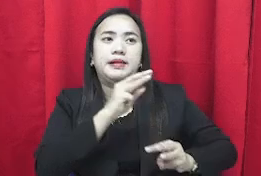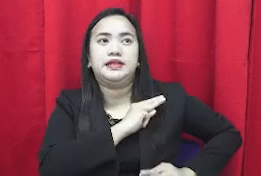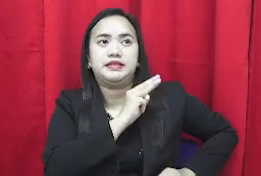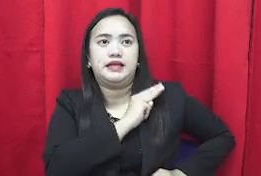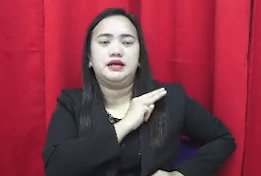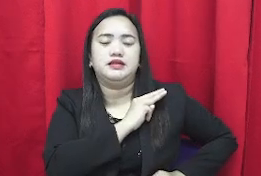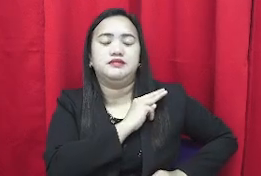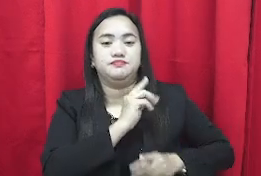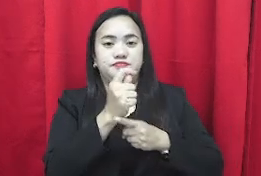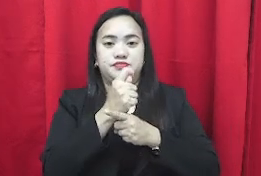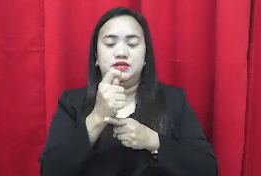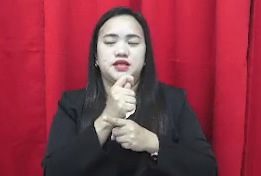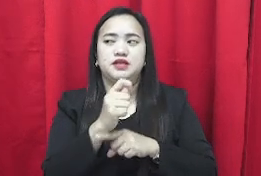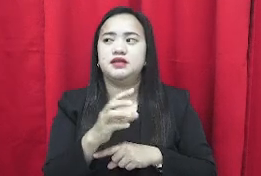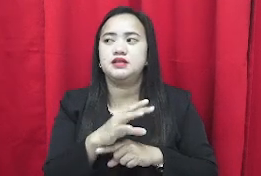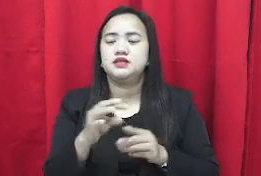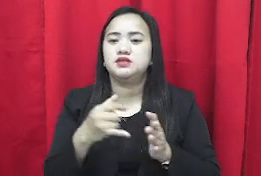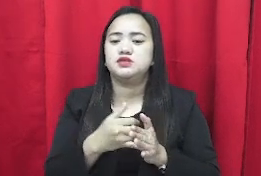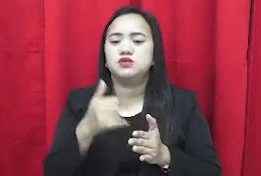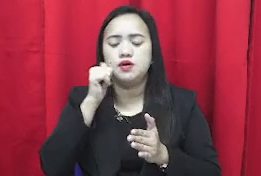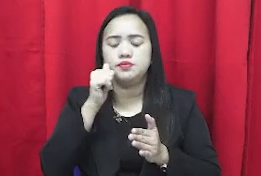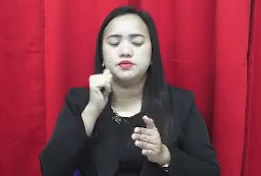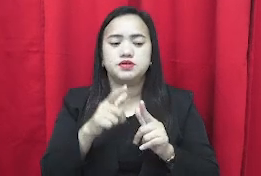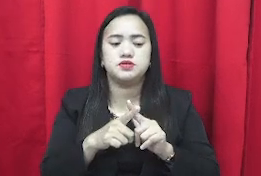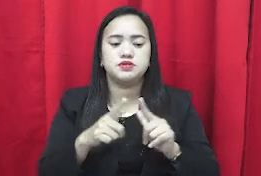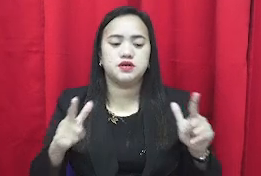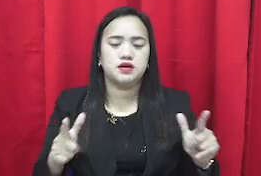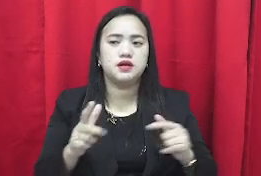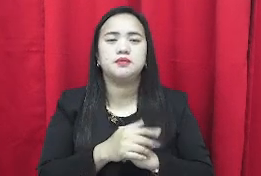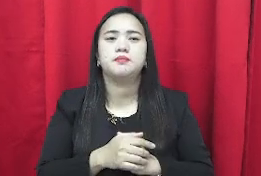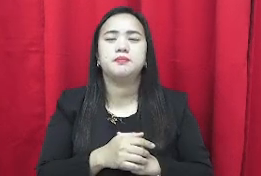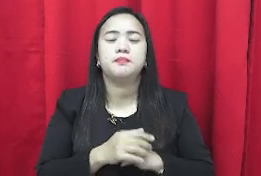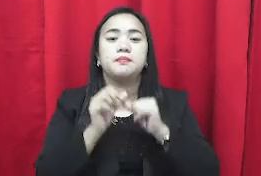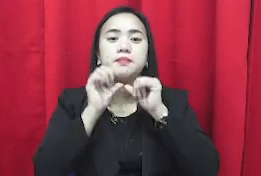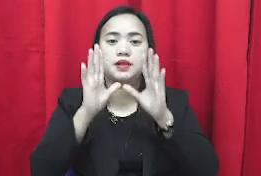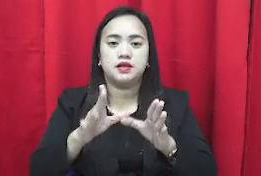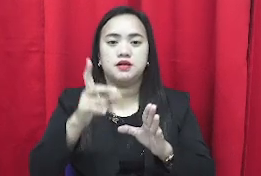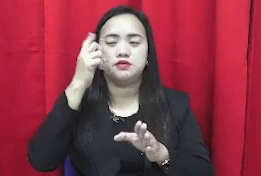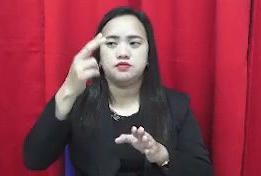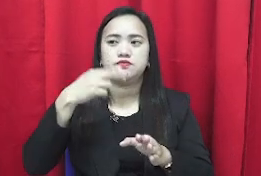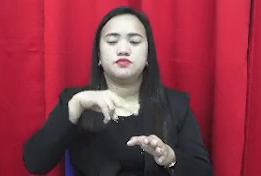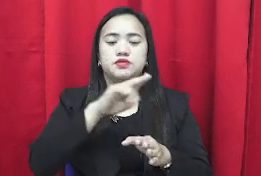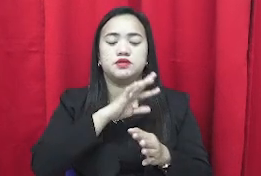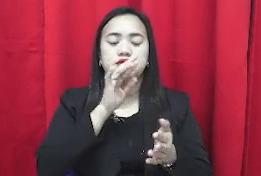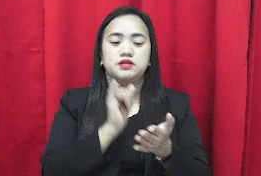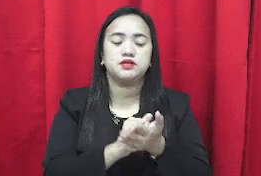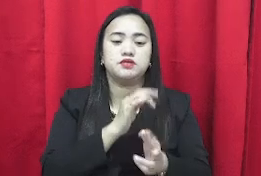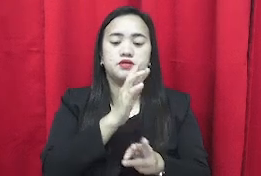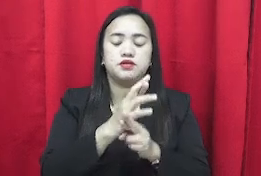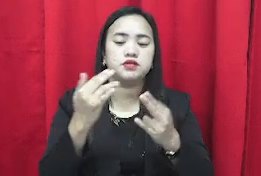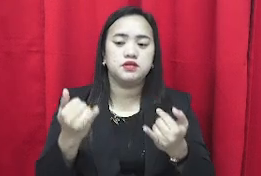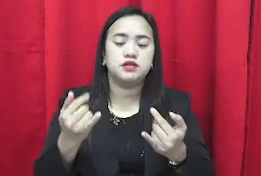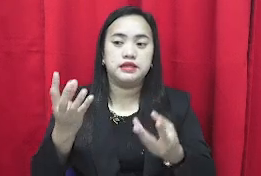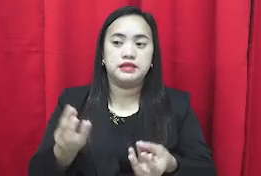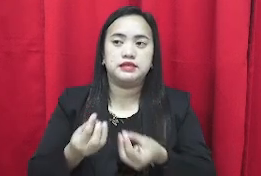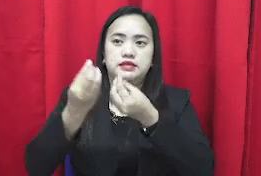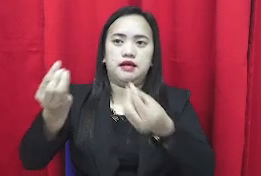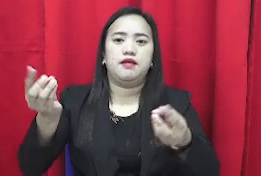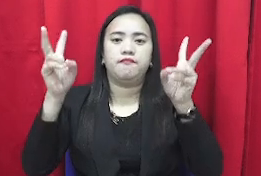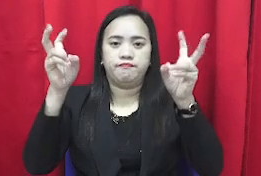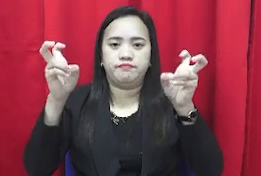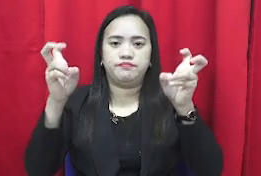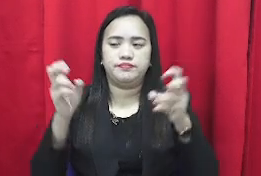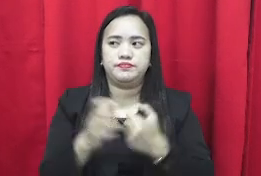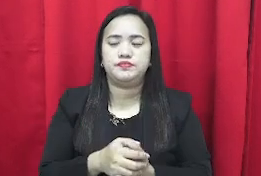namulat and it's it's just a great blessing na kung makikita niyo po mga kapatid na ngayon ay binigyan talaga ng emphasis ito